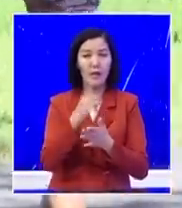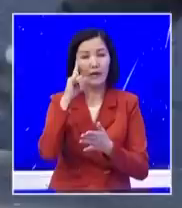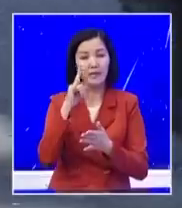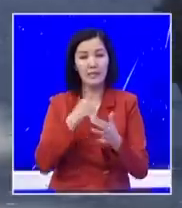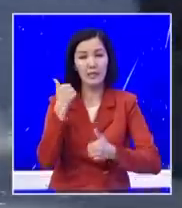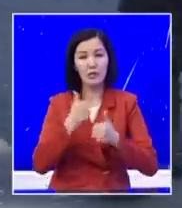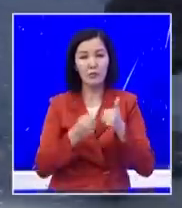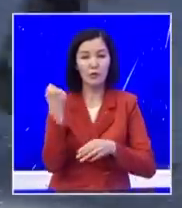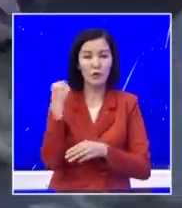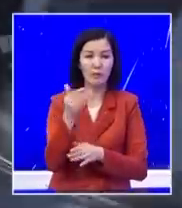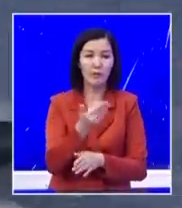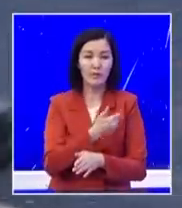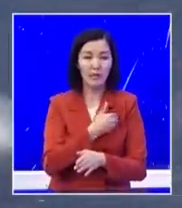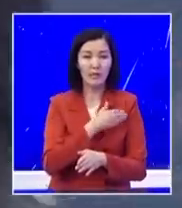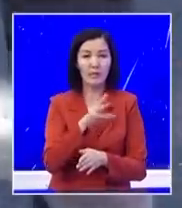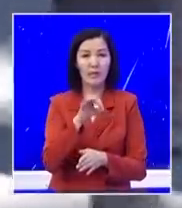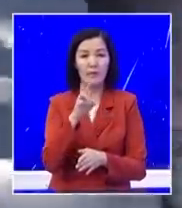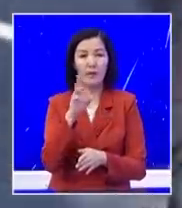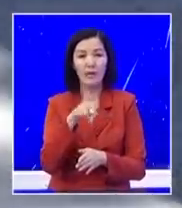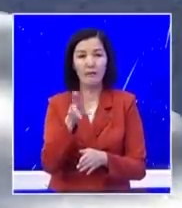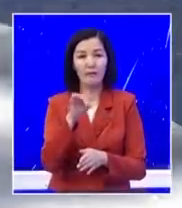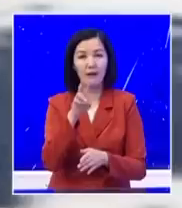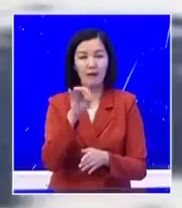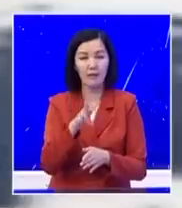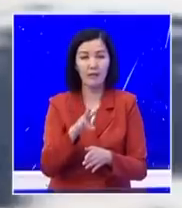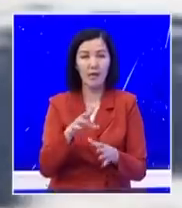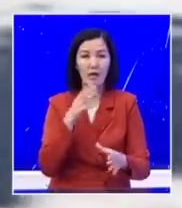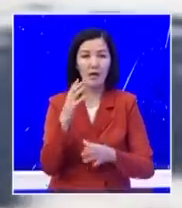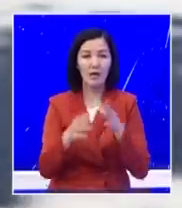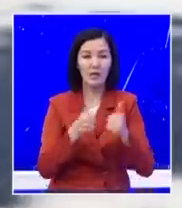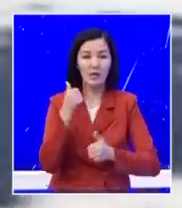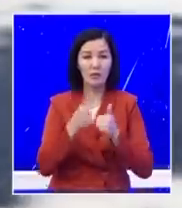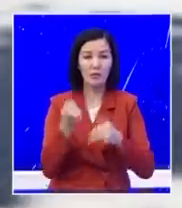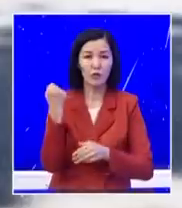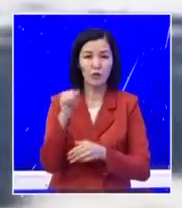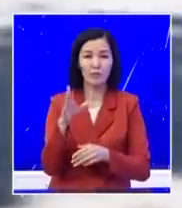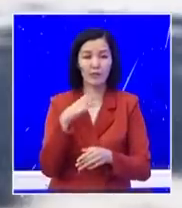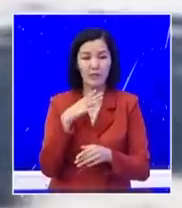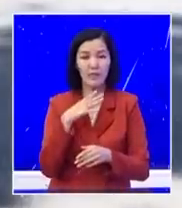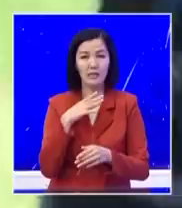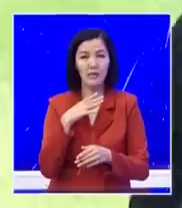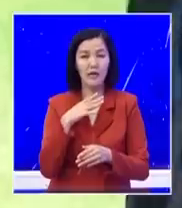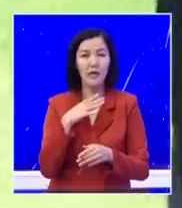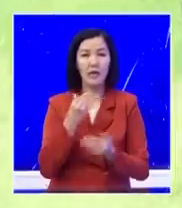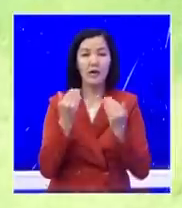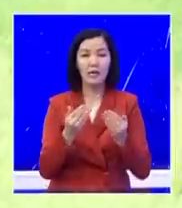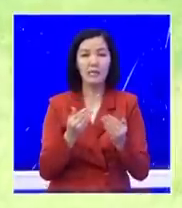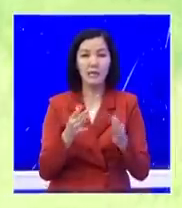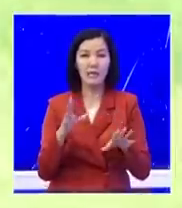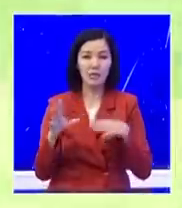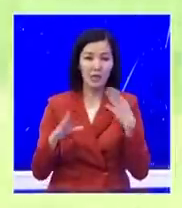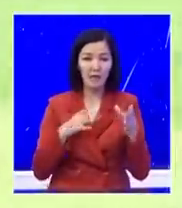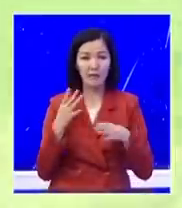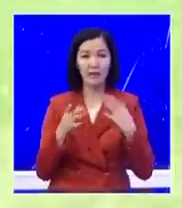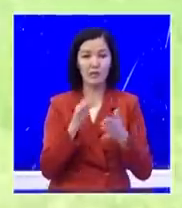атануды көздеп отыр. Темірланмен бірге Дарын Құлжабаев та халықаралық турнирлердің жеңімпазы атанды. Ол да қандай жағдай болмасын